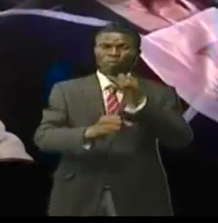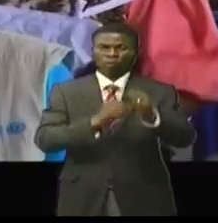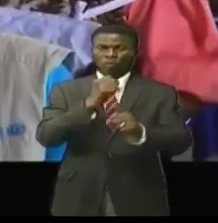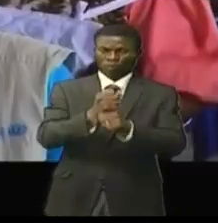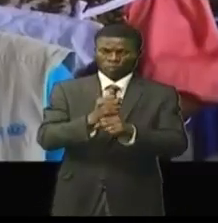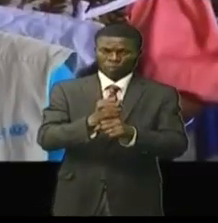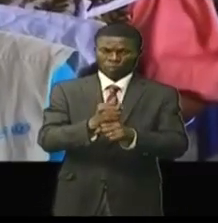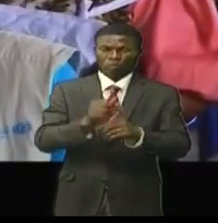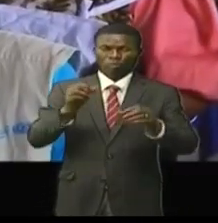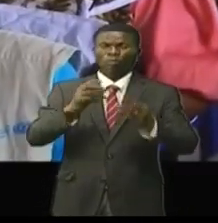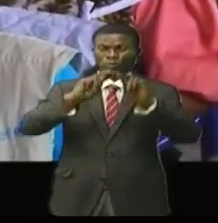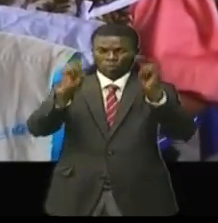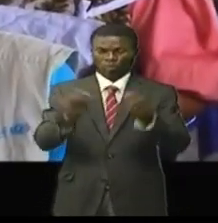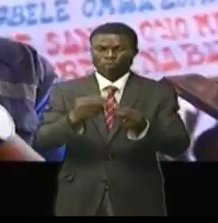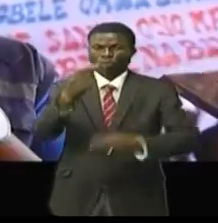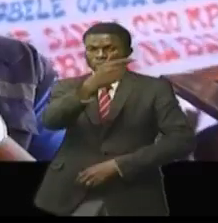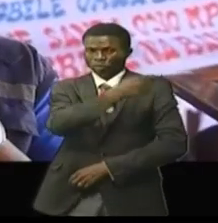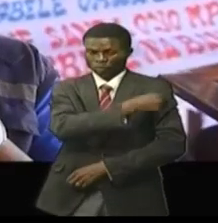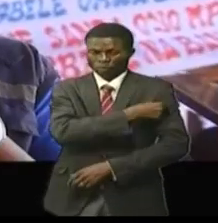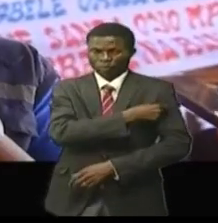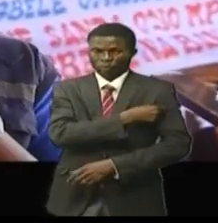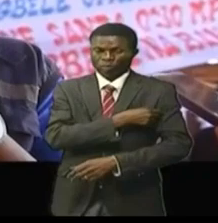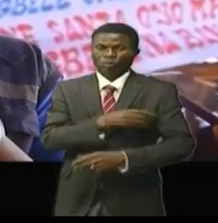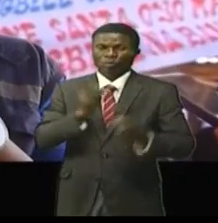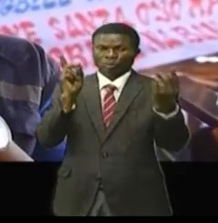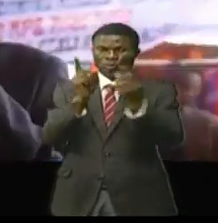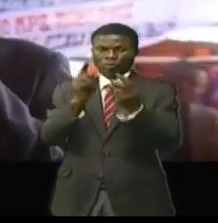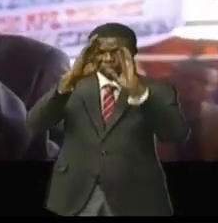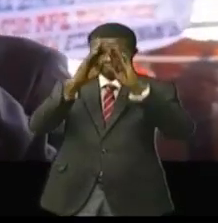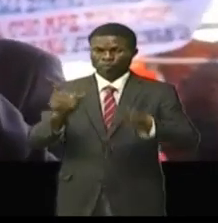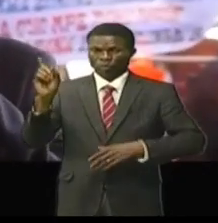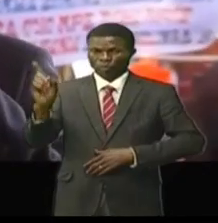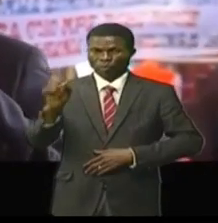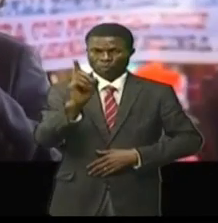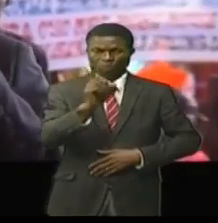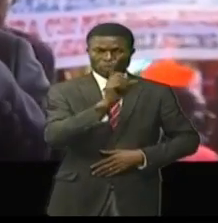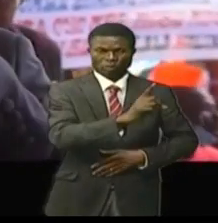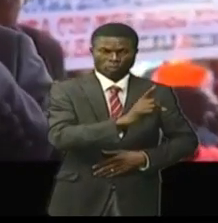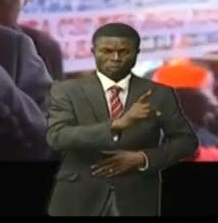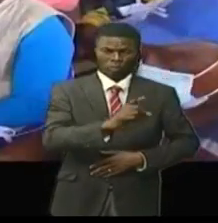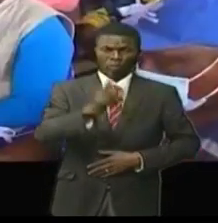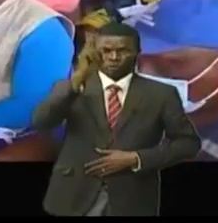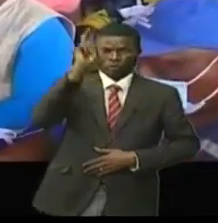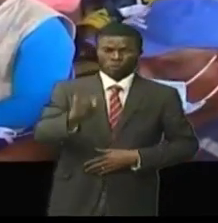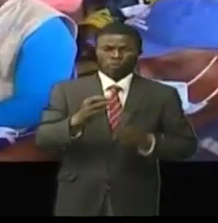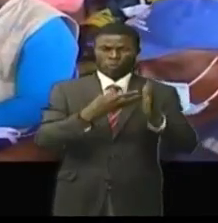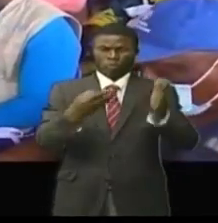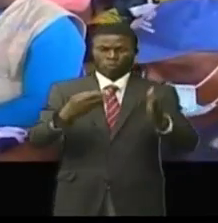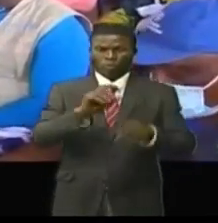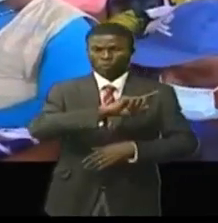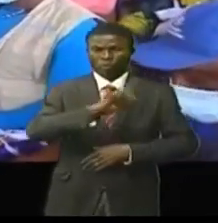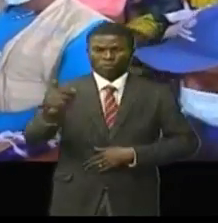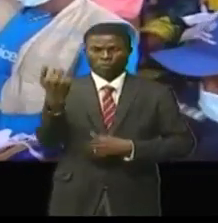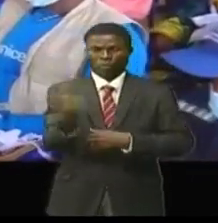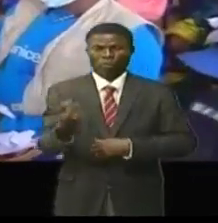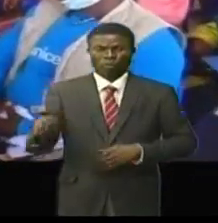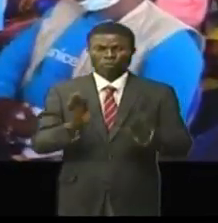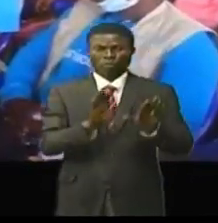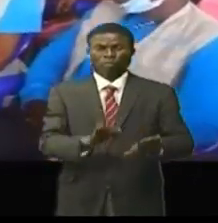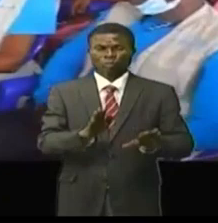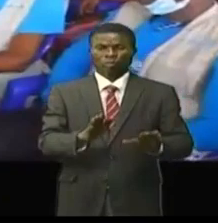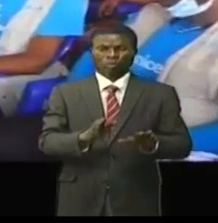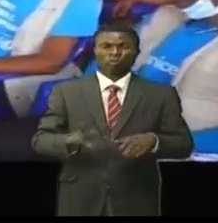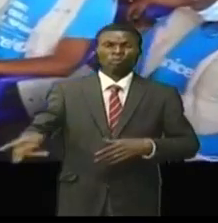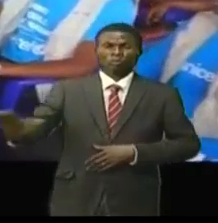de vaccination qui passeront de porte en porte. Signalons que plus de 280 000 enfants sont attendus sur l'ensemble